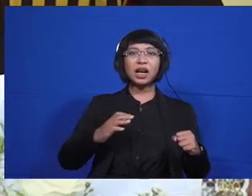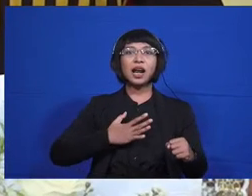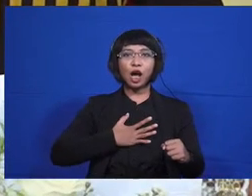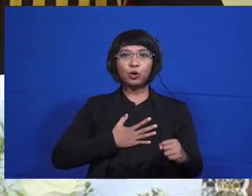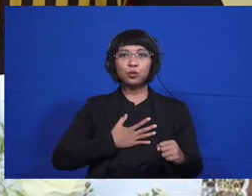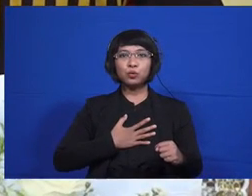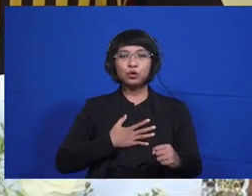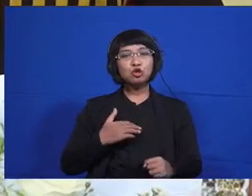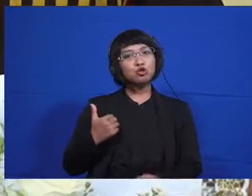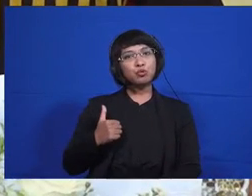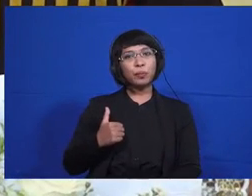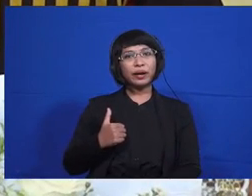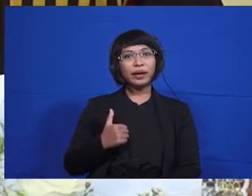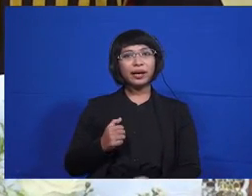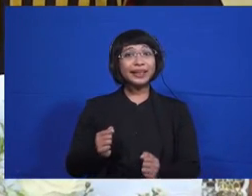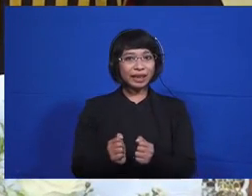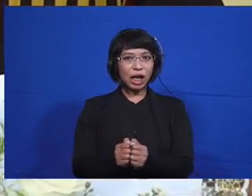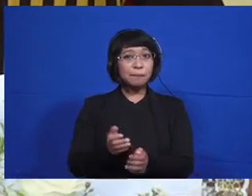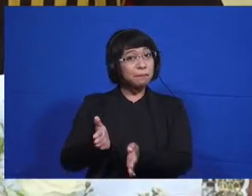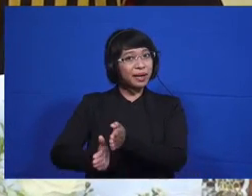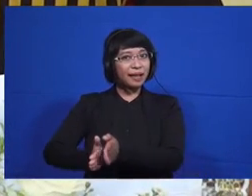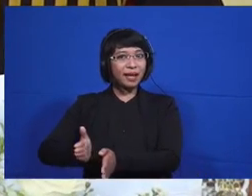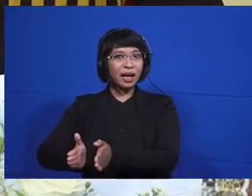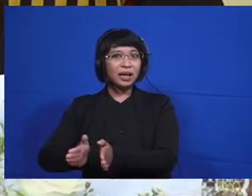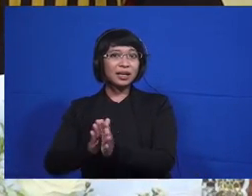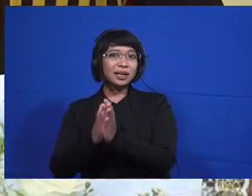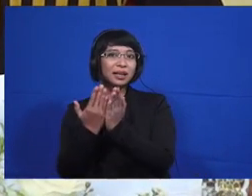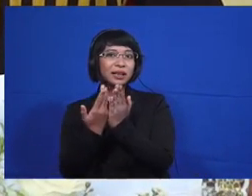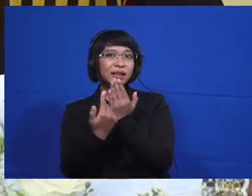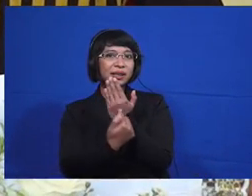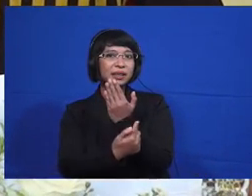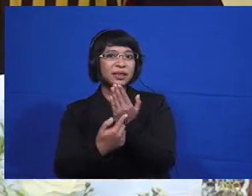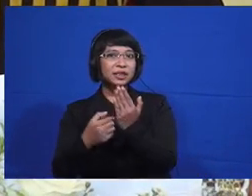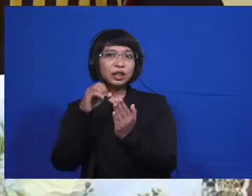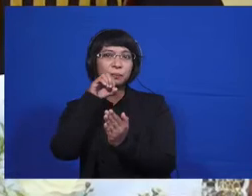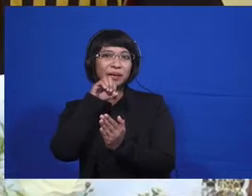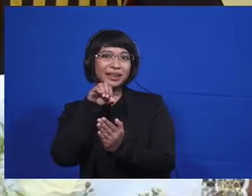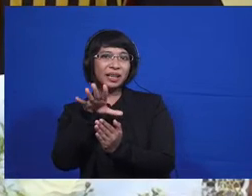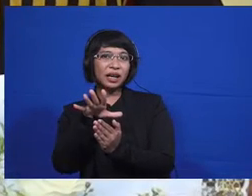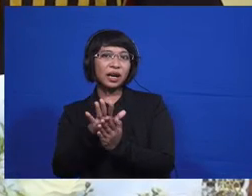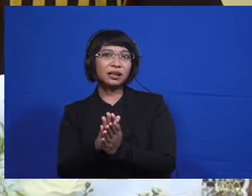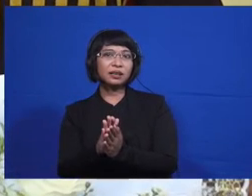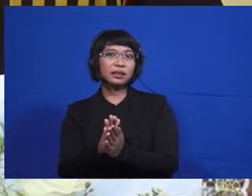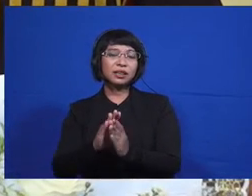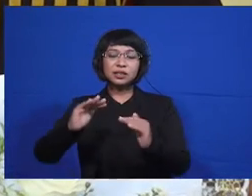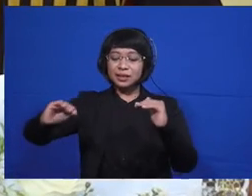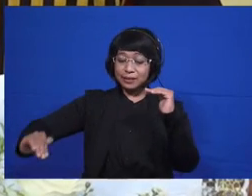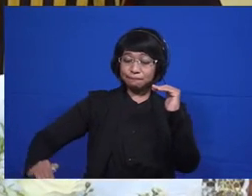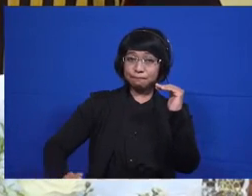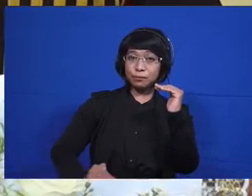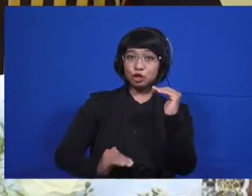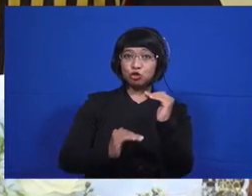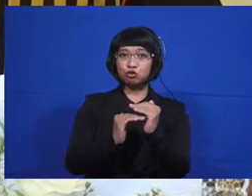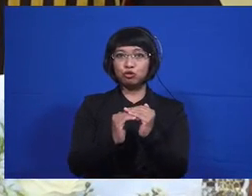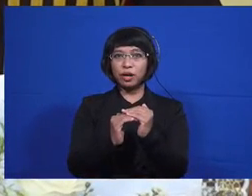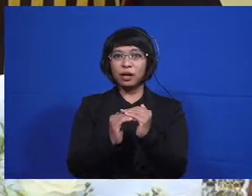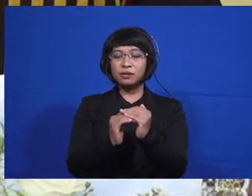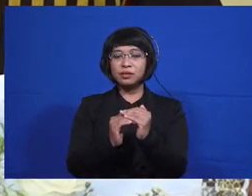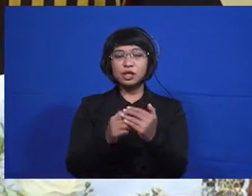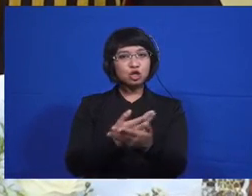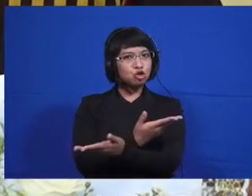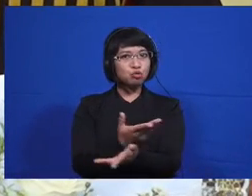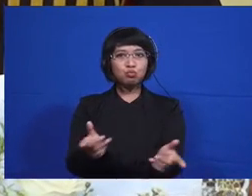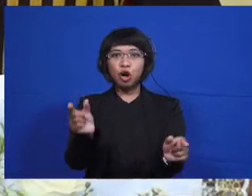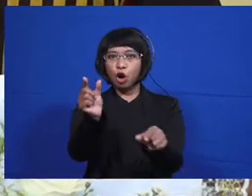supaya dengan perantaraan Injil diberitakan dengan sepenuhnya dan semua orang